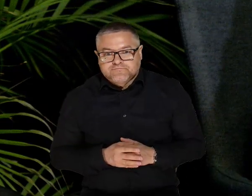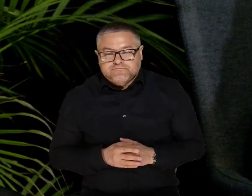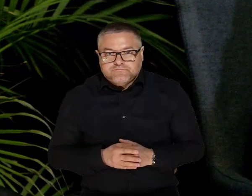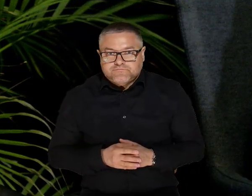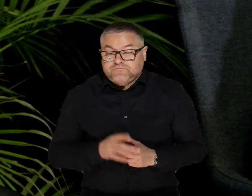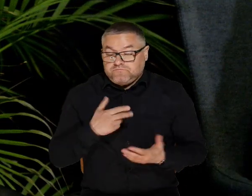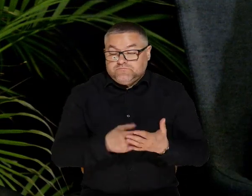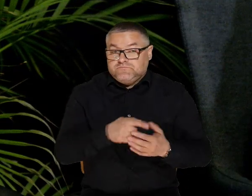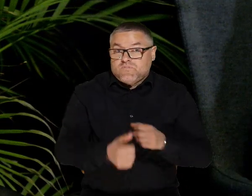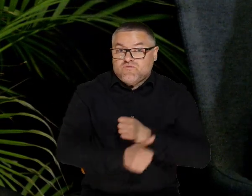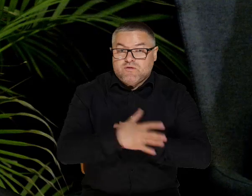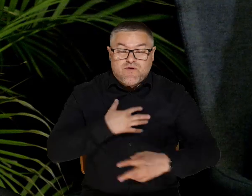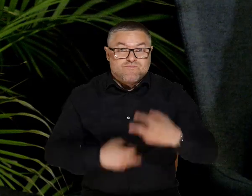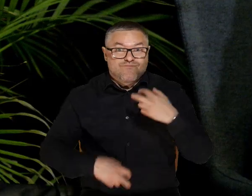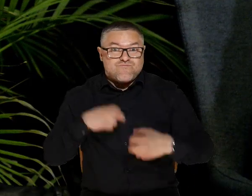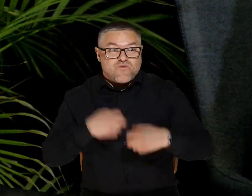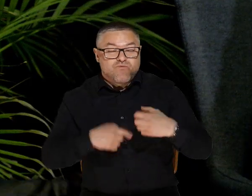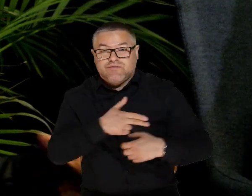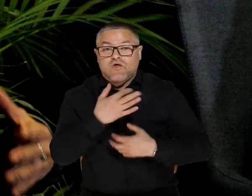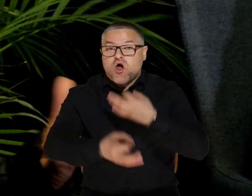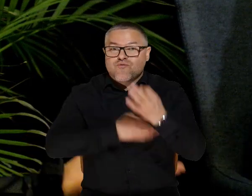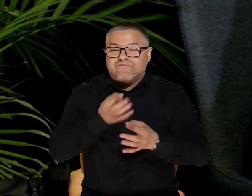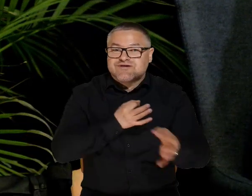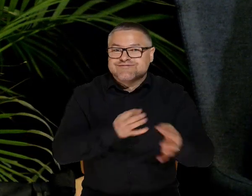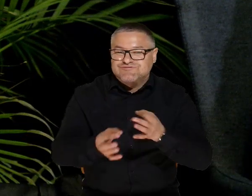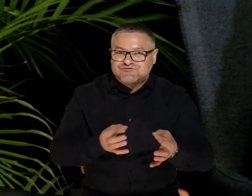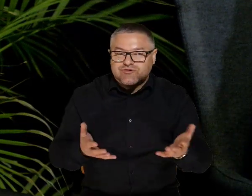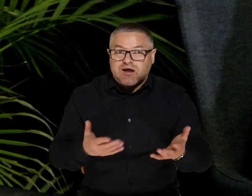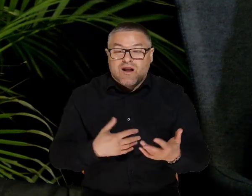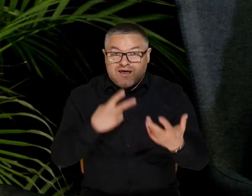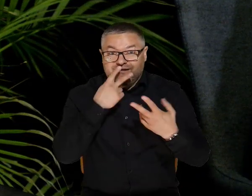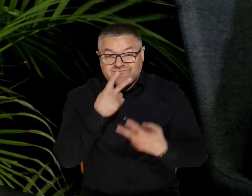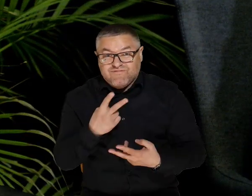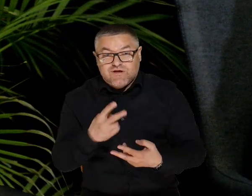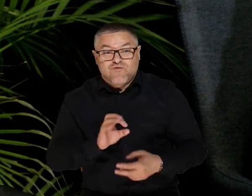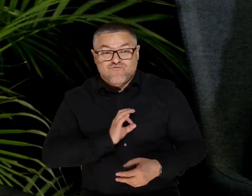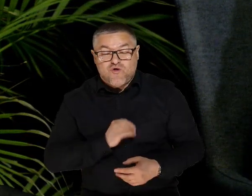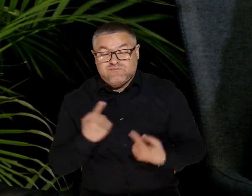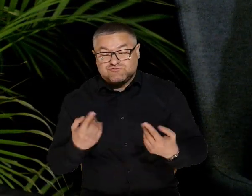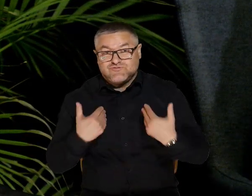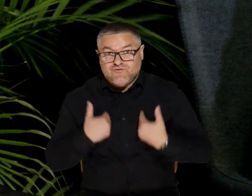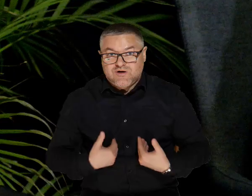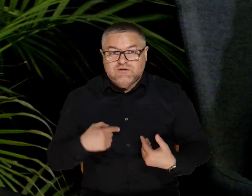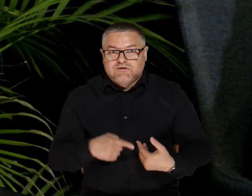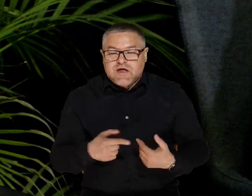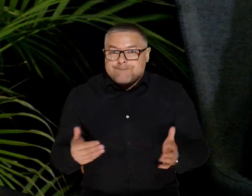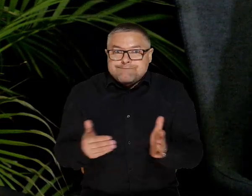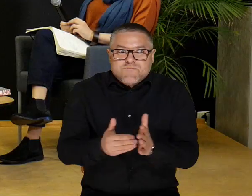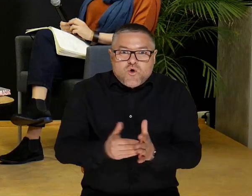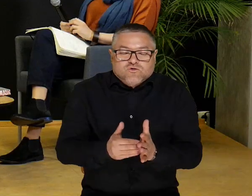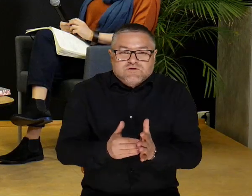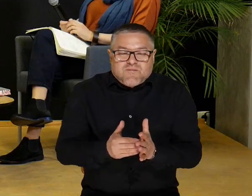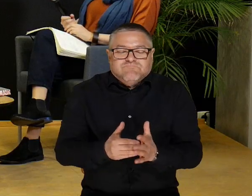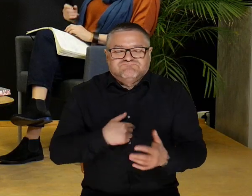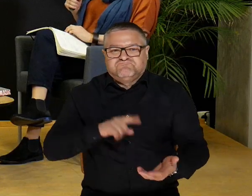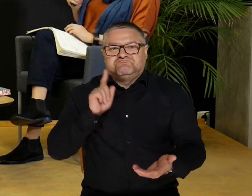także z takich powodów właśnie miałam problem z tym opowiedzeniem historii, ale jak widać i w moim przypadku jednak ta pokusa i ta potrzeba